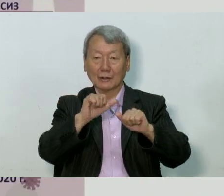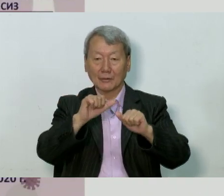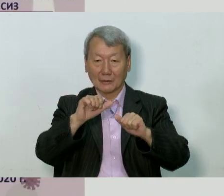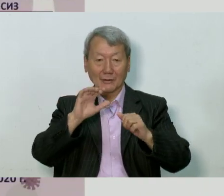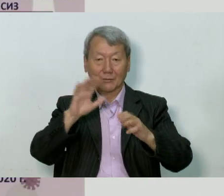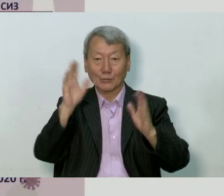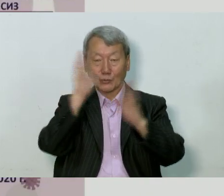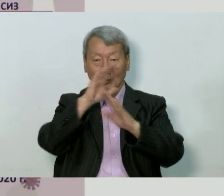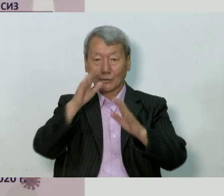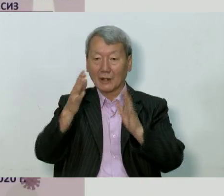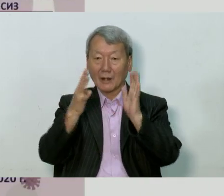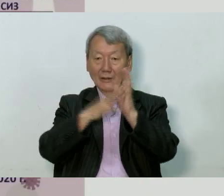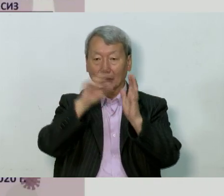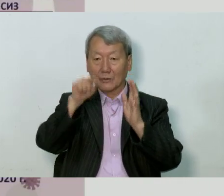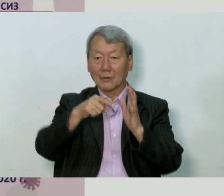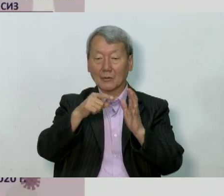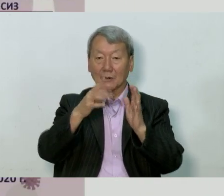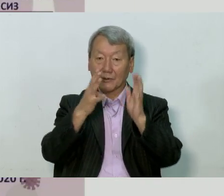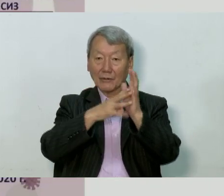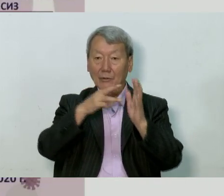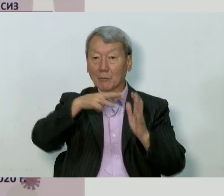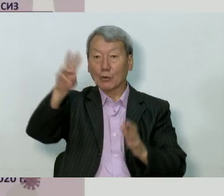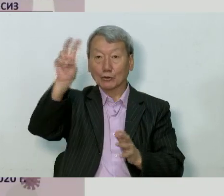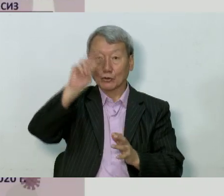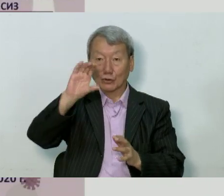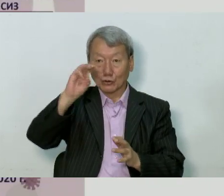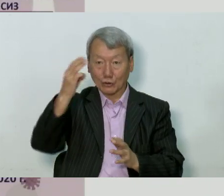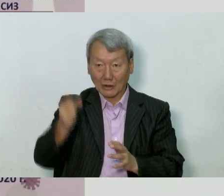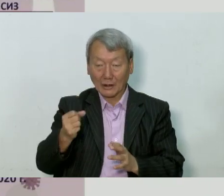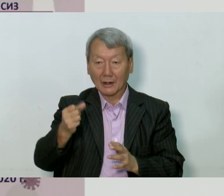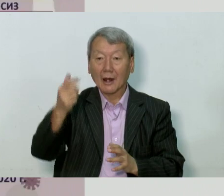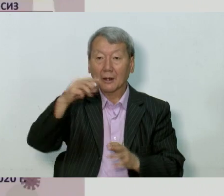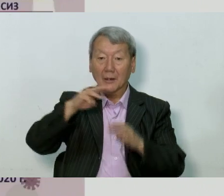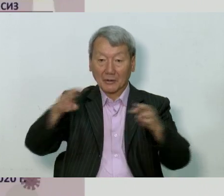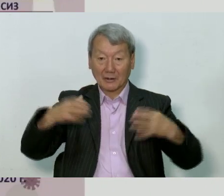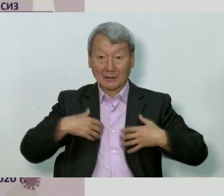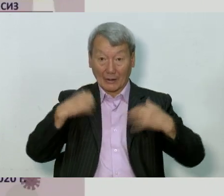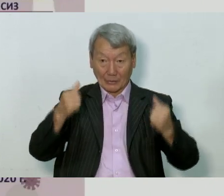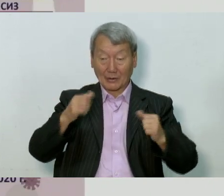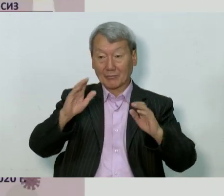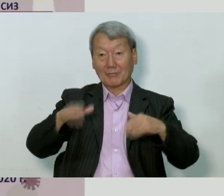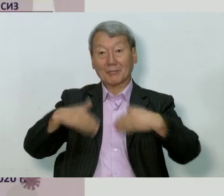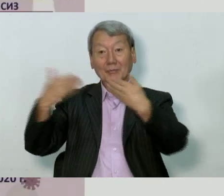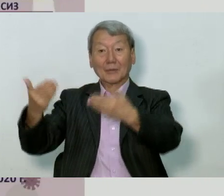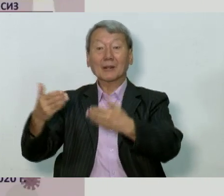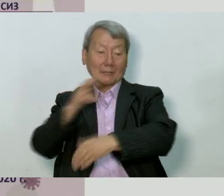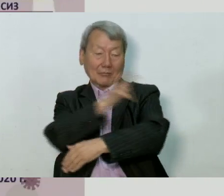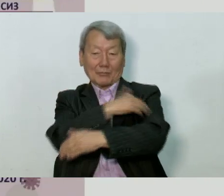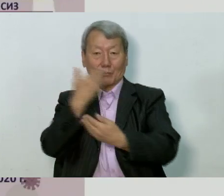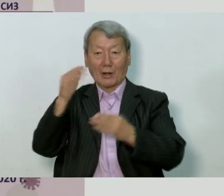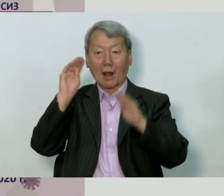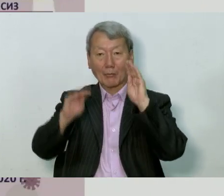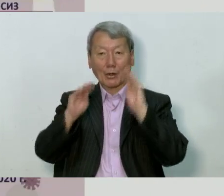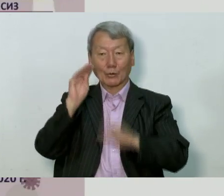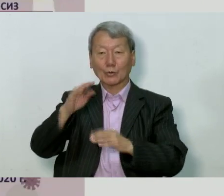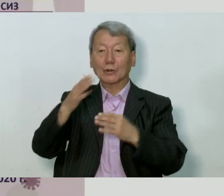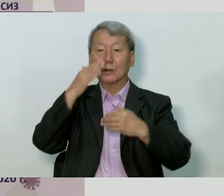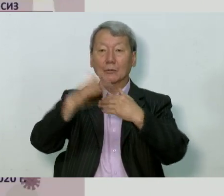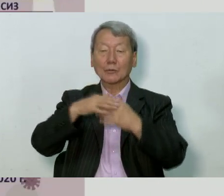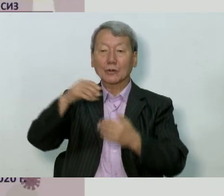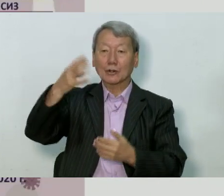стихийным бедствиям в сумме 9 миллионов долларов США Министерству здравоохранения были предоставлены медицинское оборудование на